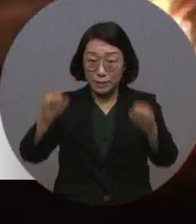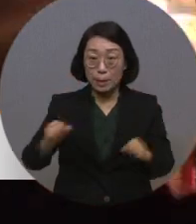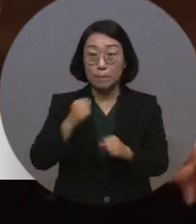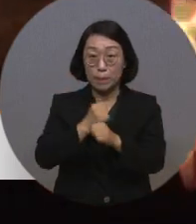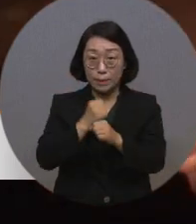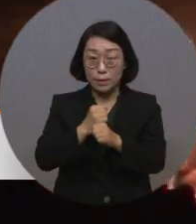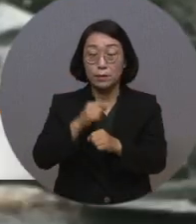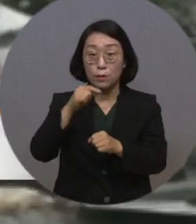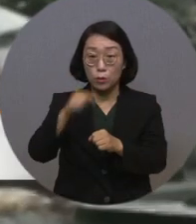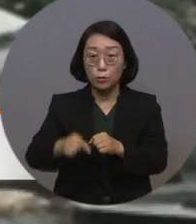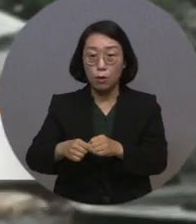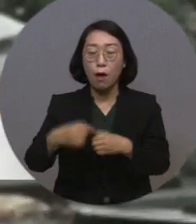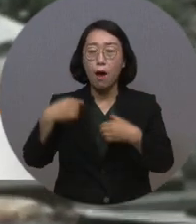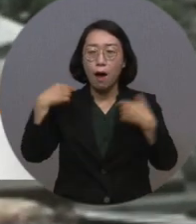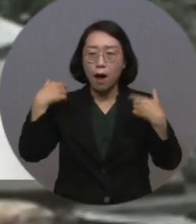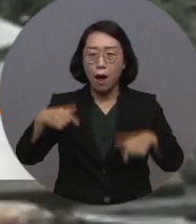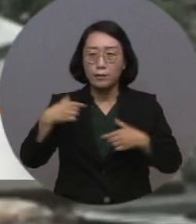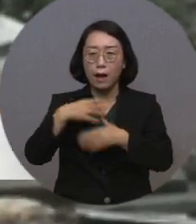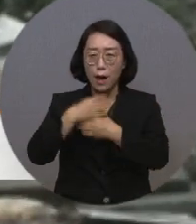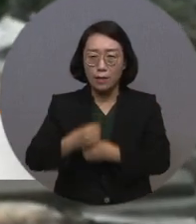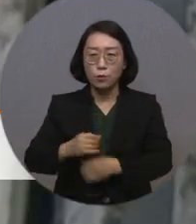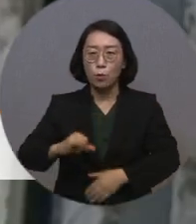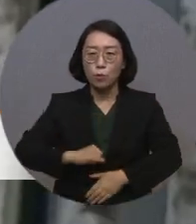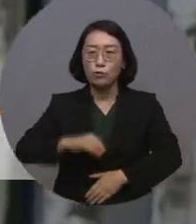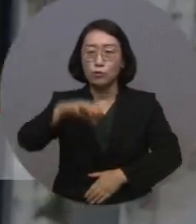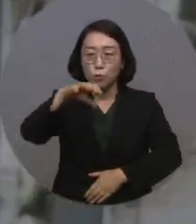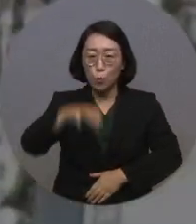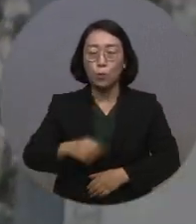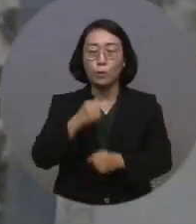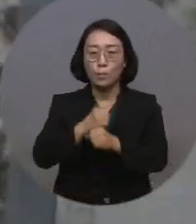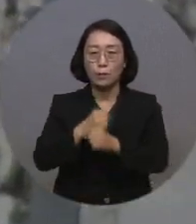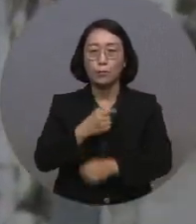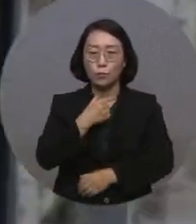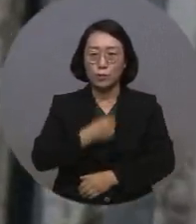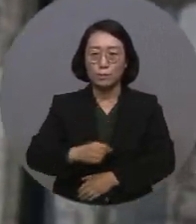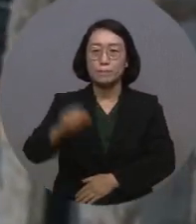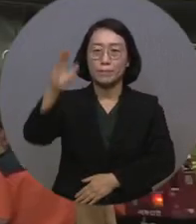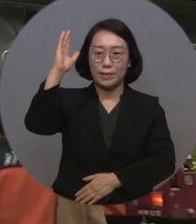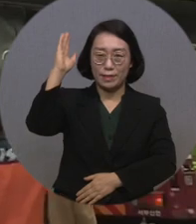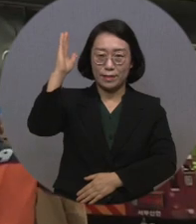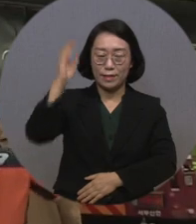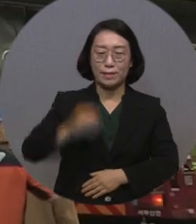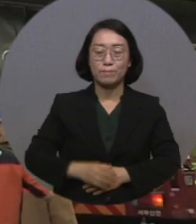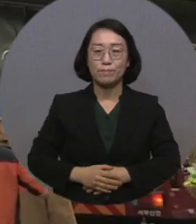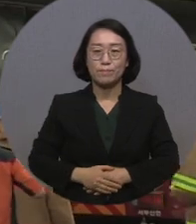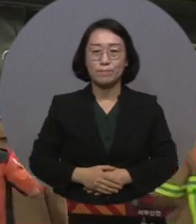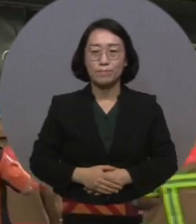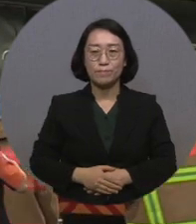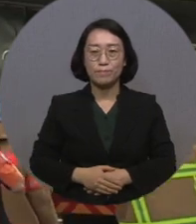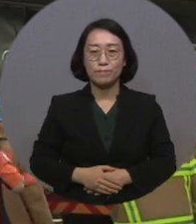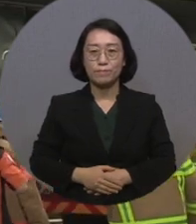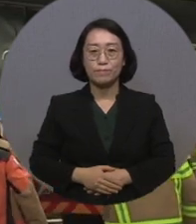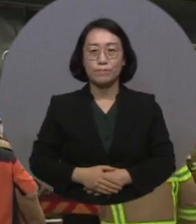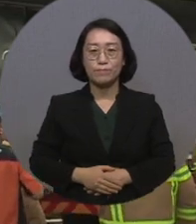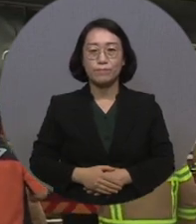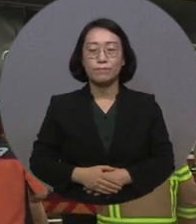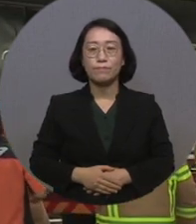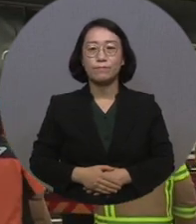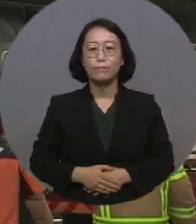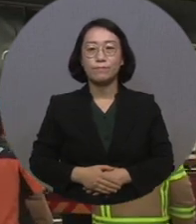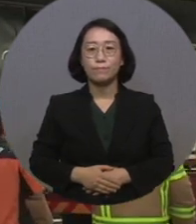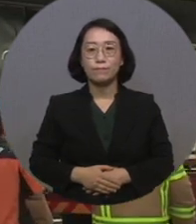태세를 확립해 언제나 안전한 원주를 만들겠다고 밝혔습니다 복지티비 뉴스 이가현입니다